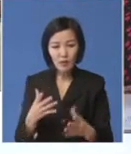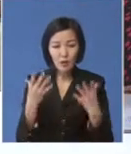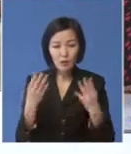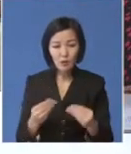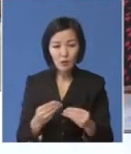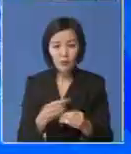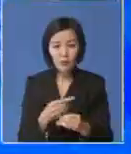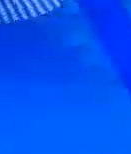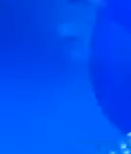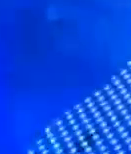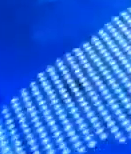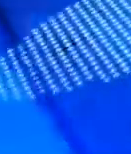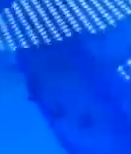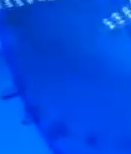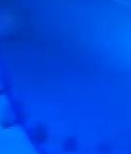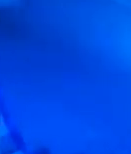градус аяз болады.